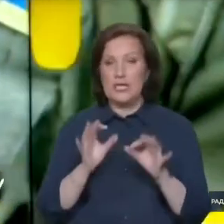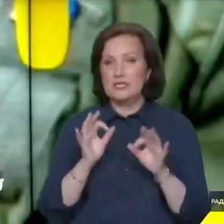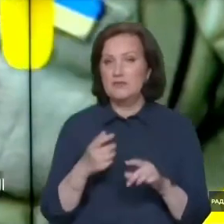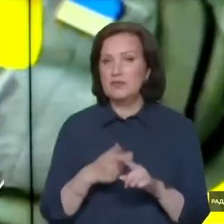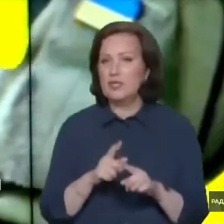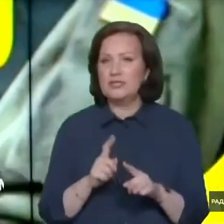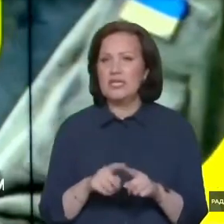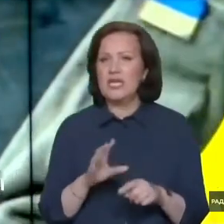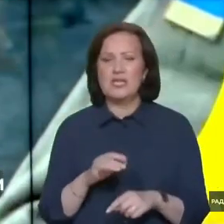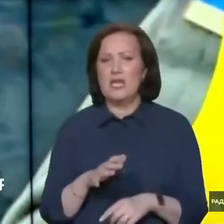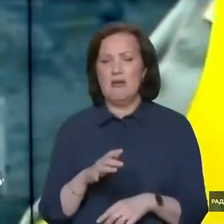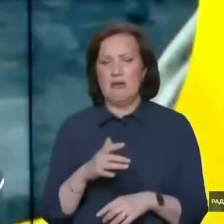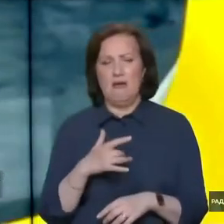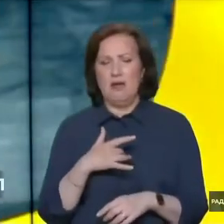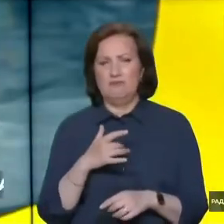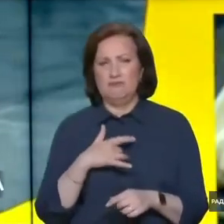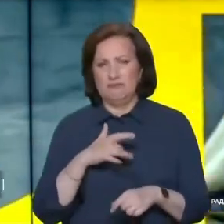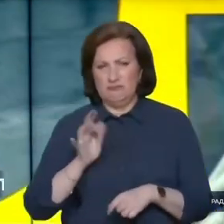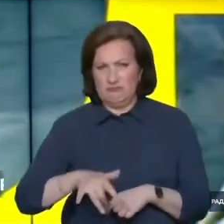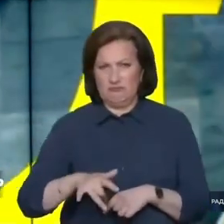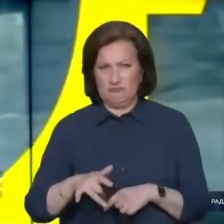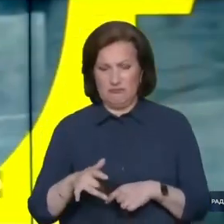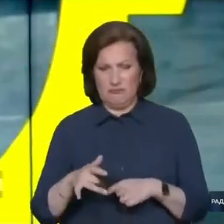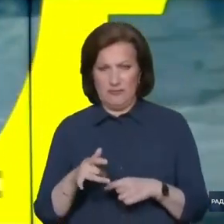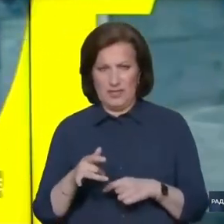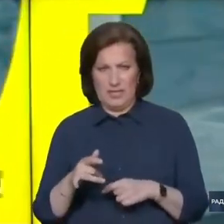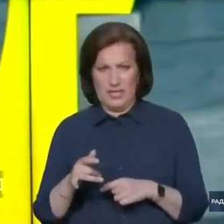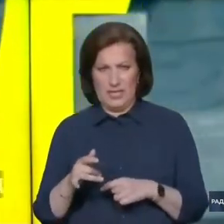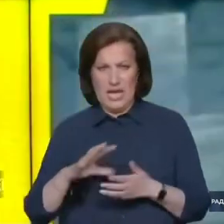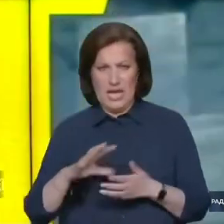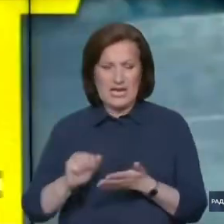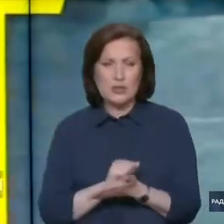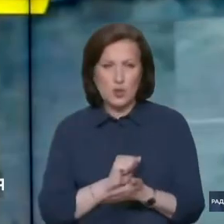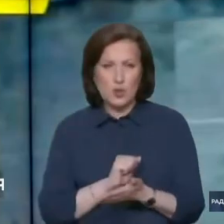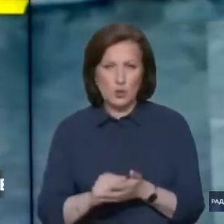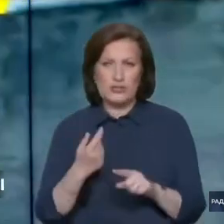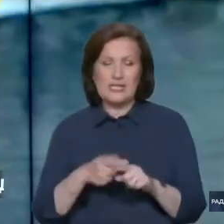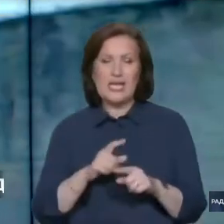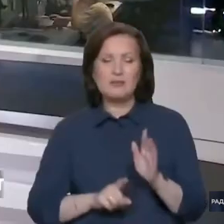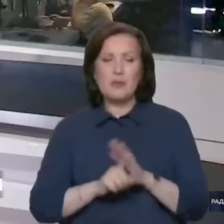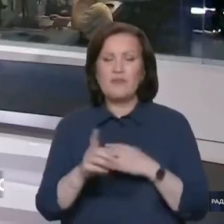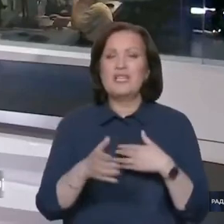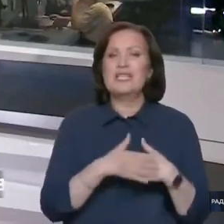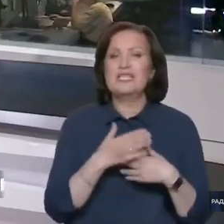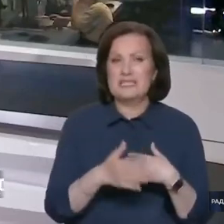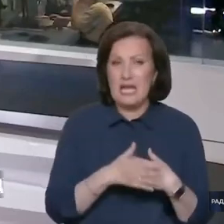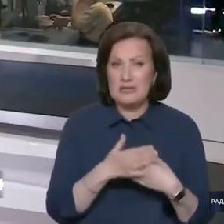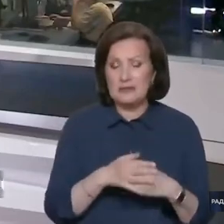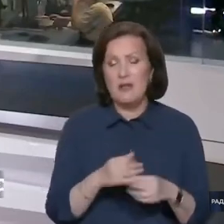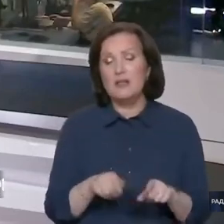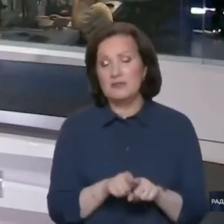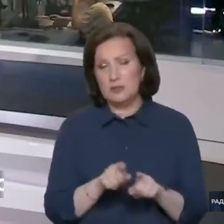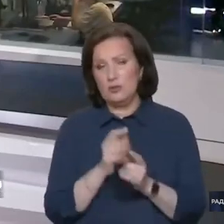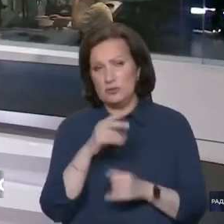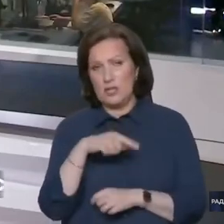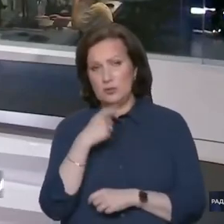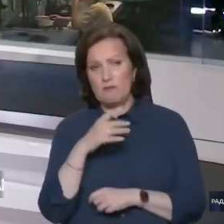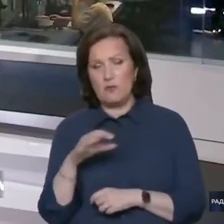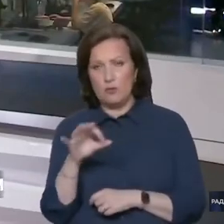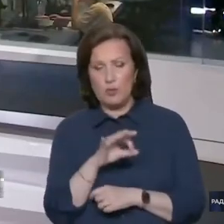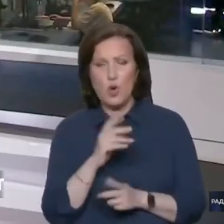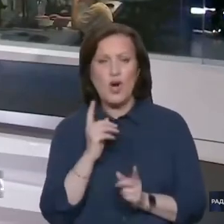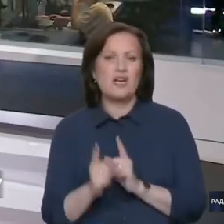Звичайно, це не настільки жорсткі резолюції, які б запровадили санкції проти Росії з боку африканських країн. Проте все одно зараз же говориться і